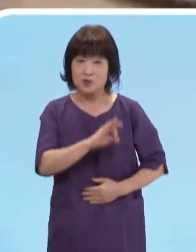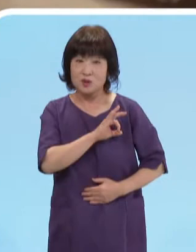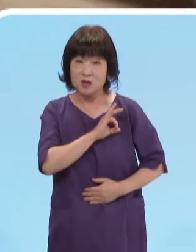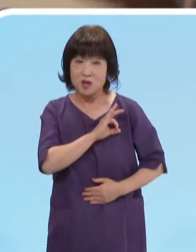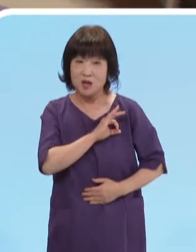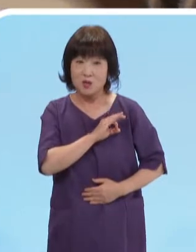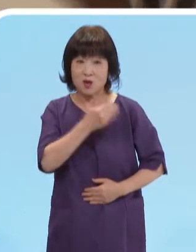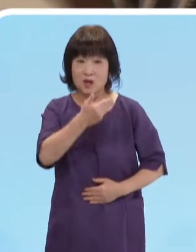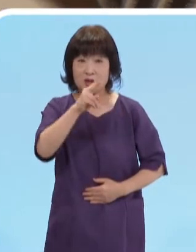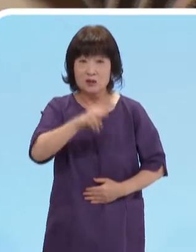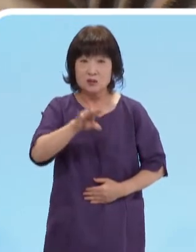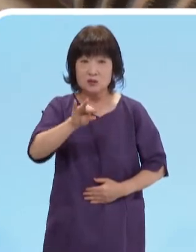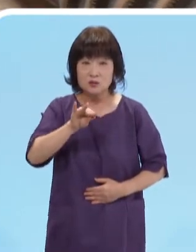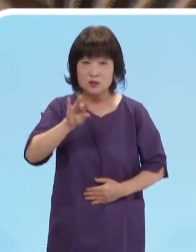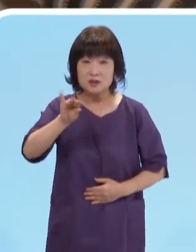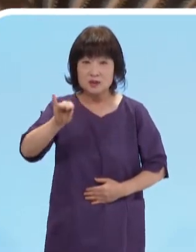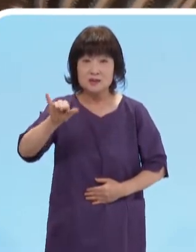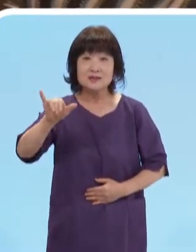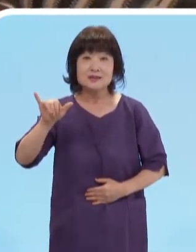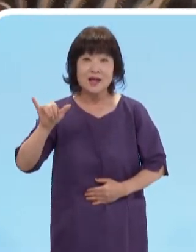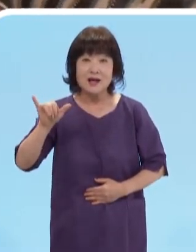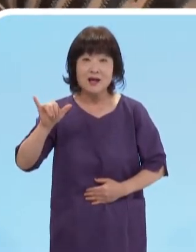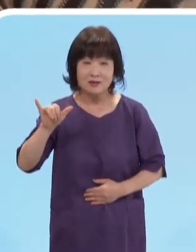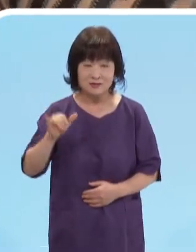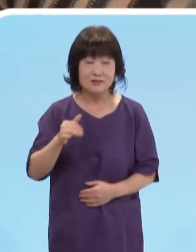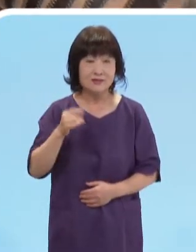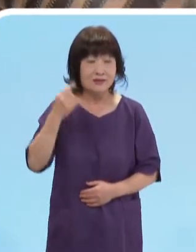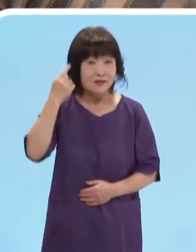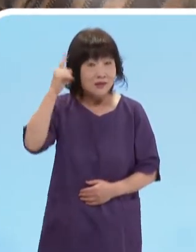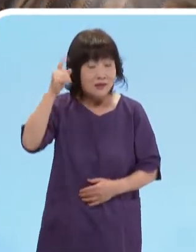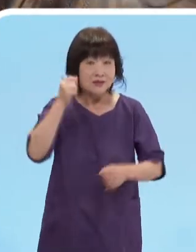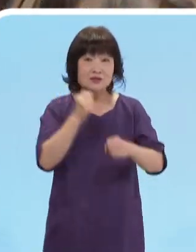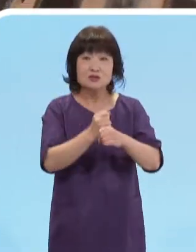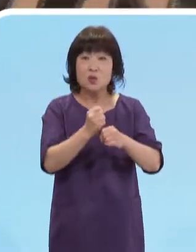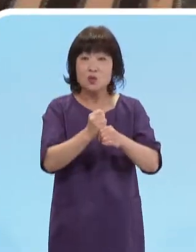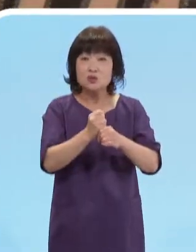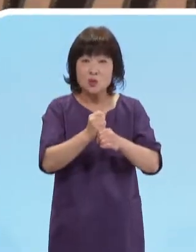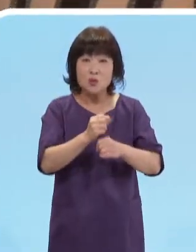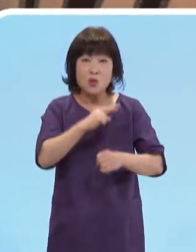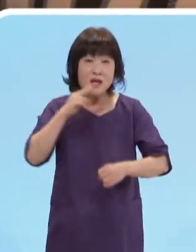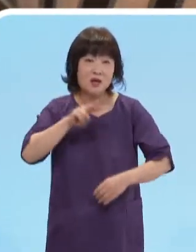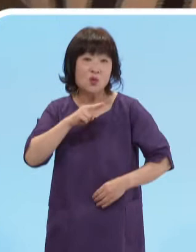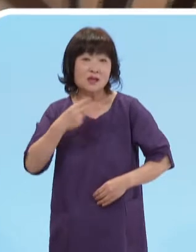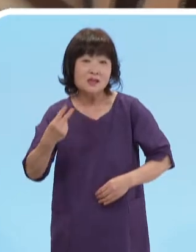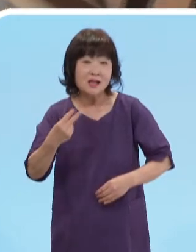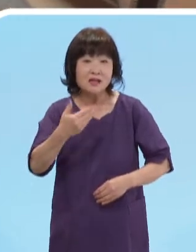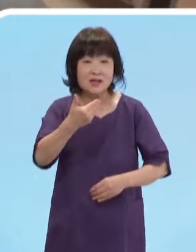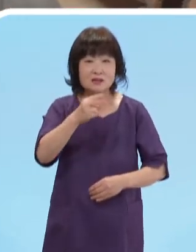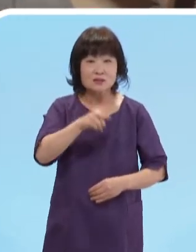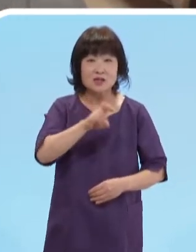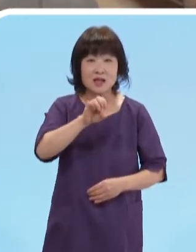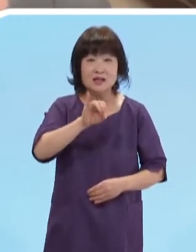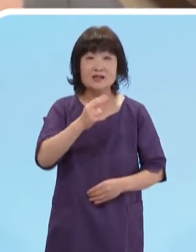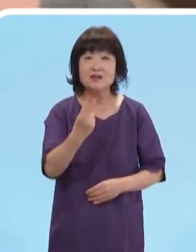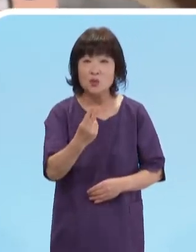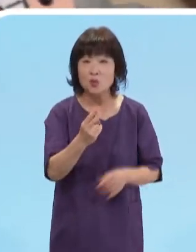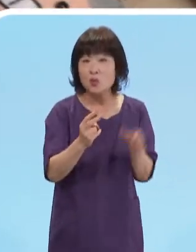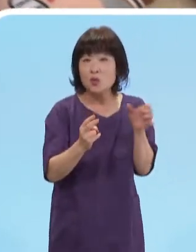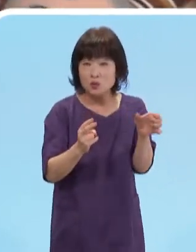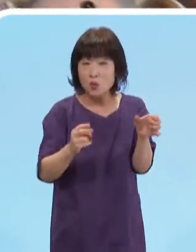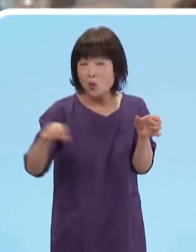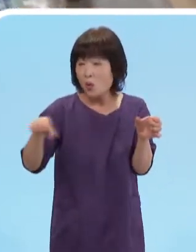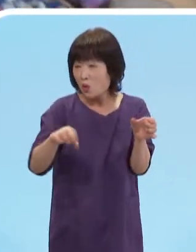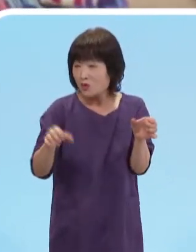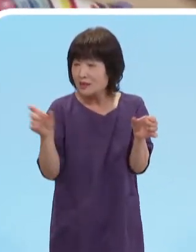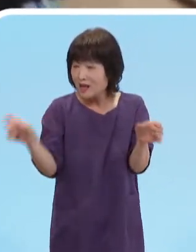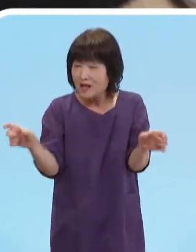その名もクリッチャ。想像を意味するクリエイトとおもちゃを合わせて名付けたもの。子供